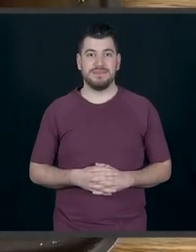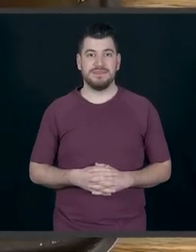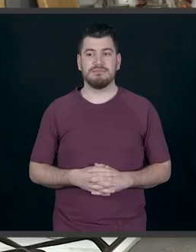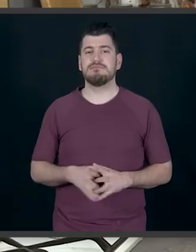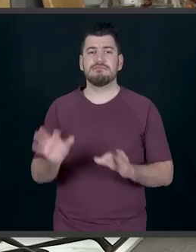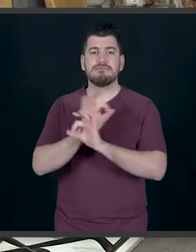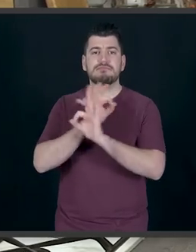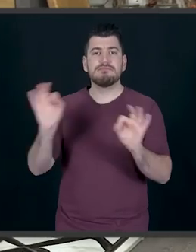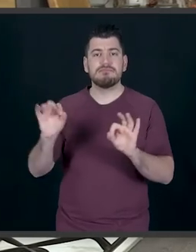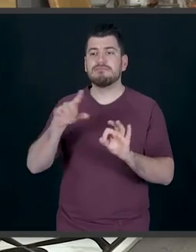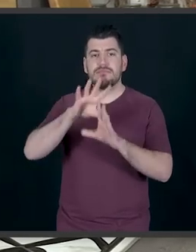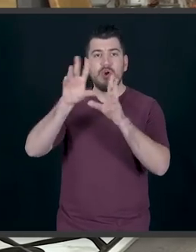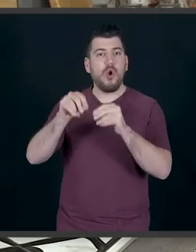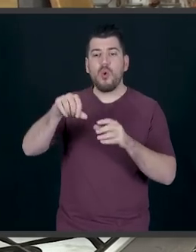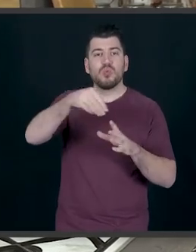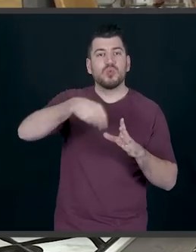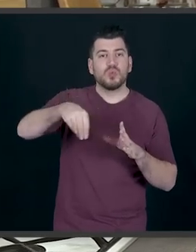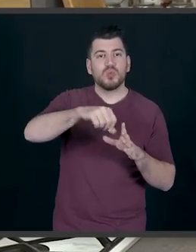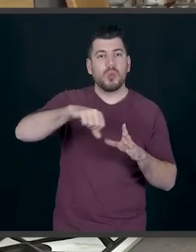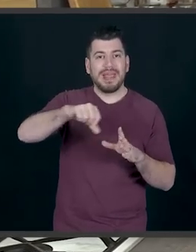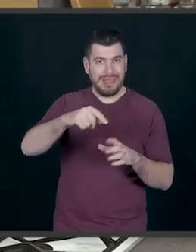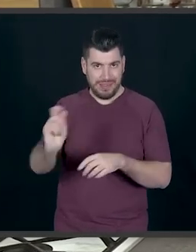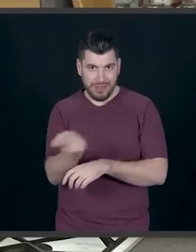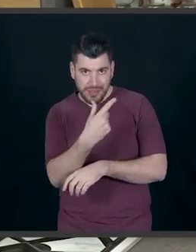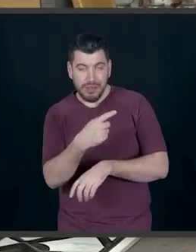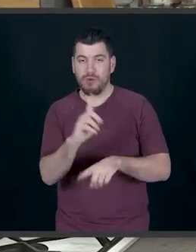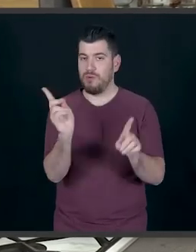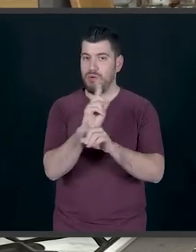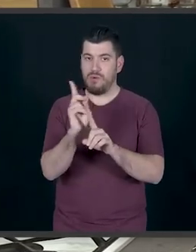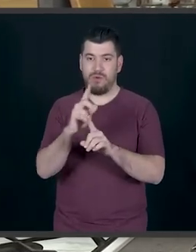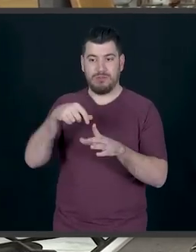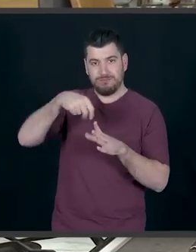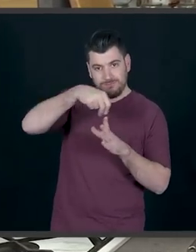Και μαντέψτε, όλο αυτό το ζουμί που υπάρχει εδώ πέρα